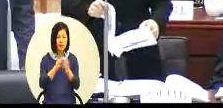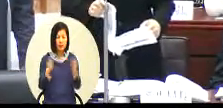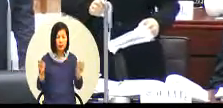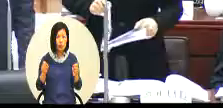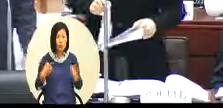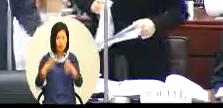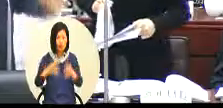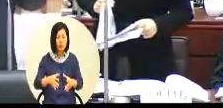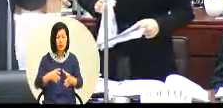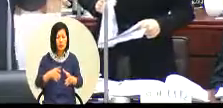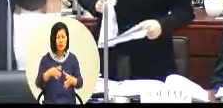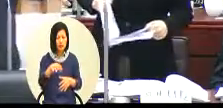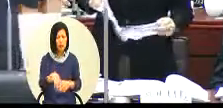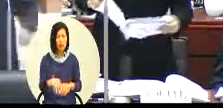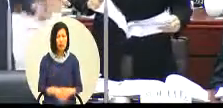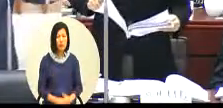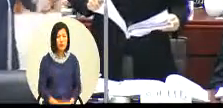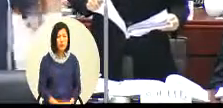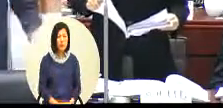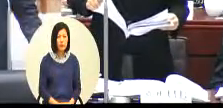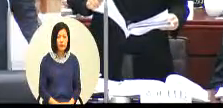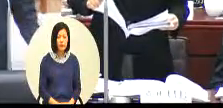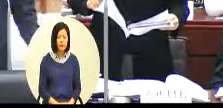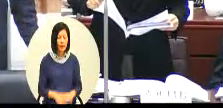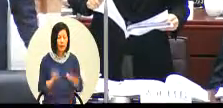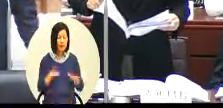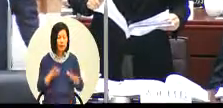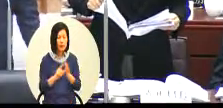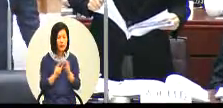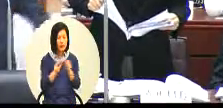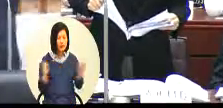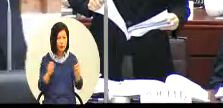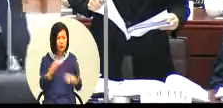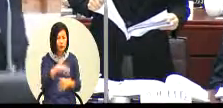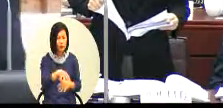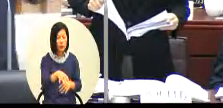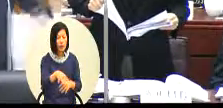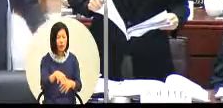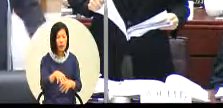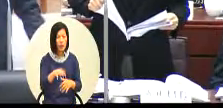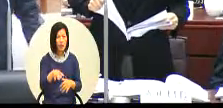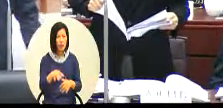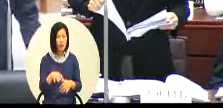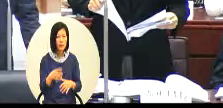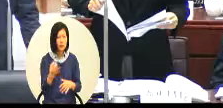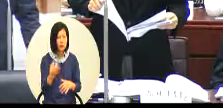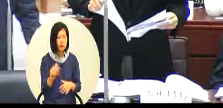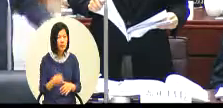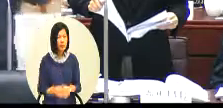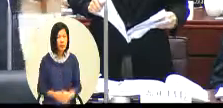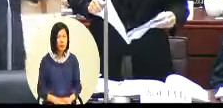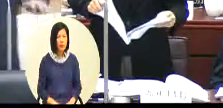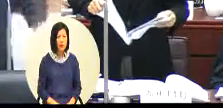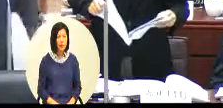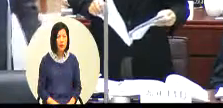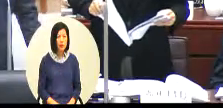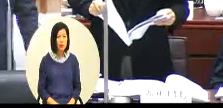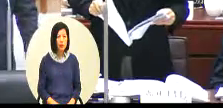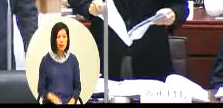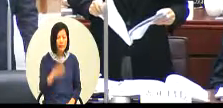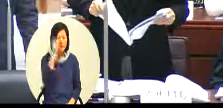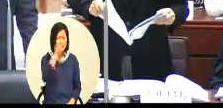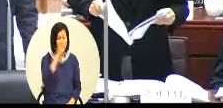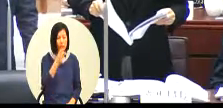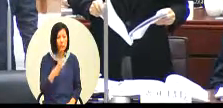我们来讲的话，你如果说现有的我们的长照站是有多少？我不要问你老人关怀照顾协会，不是照顾的一个